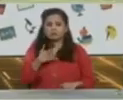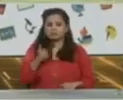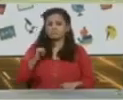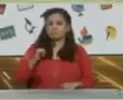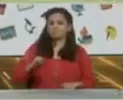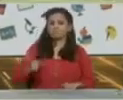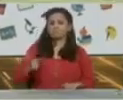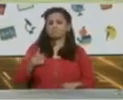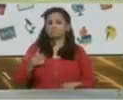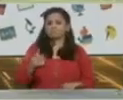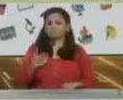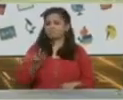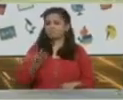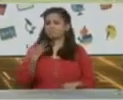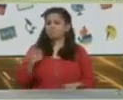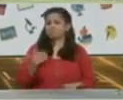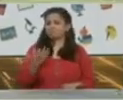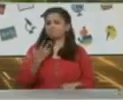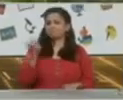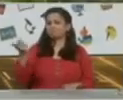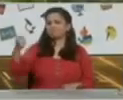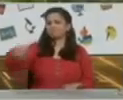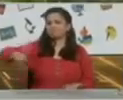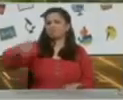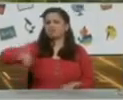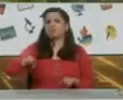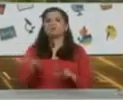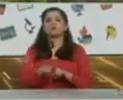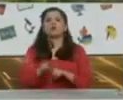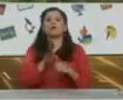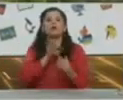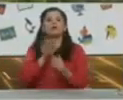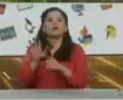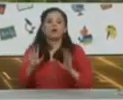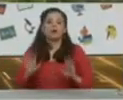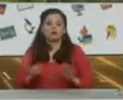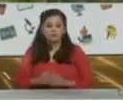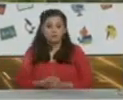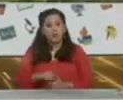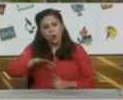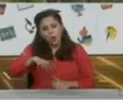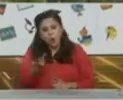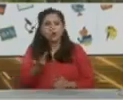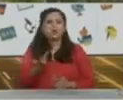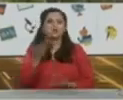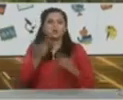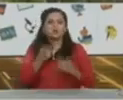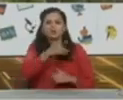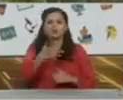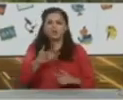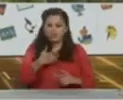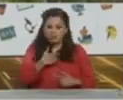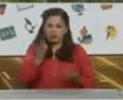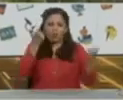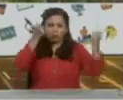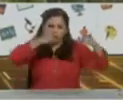की कोशिश कर रहा होता है, या फिर वो अपनी असफलताओं